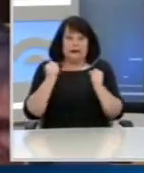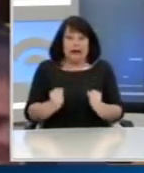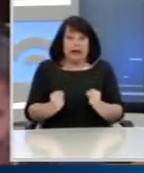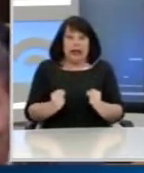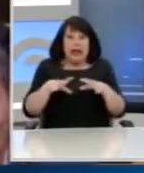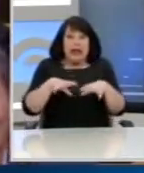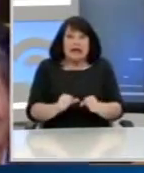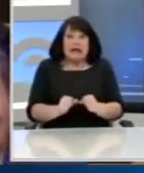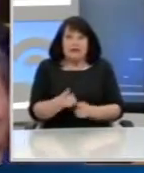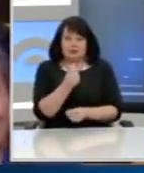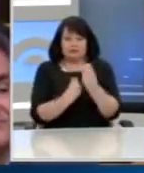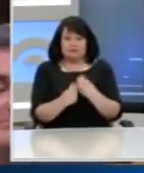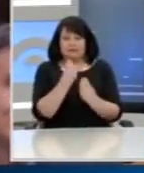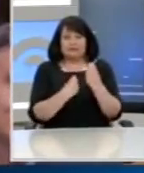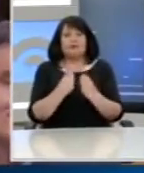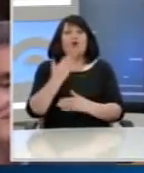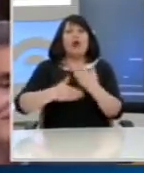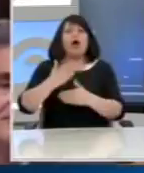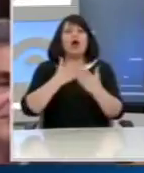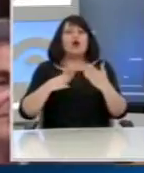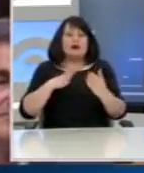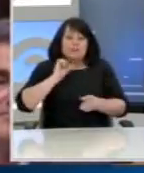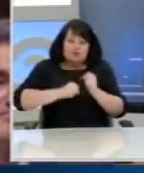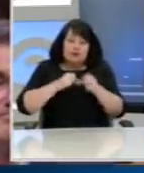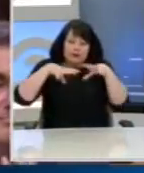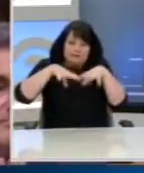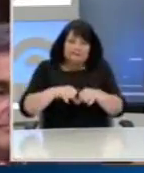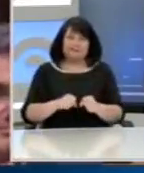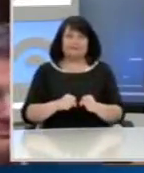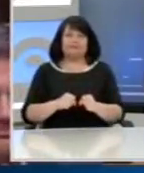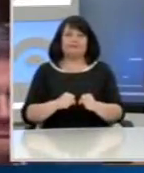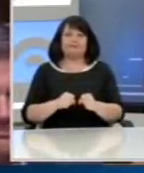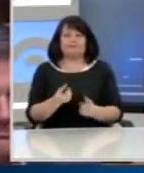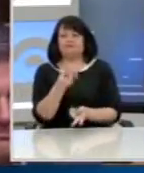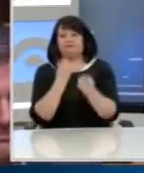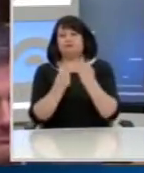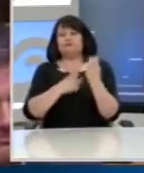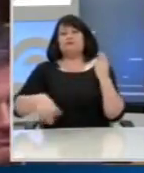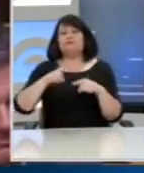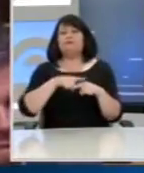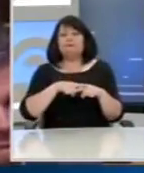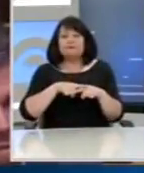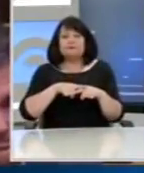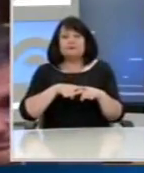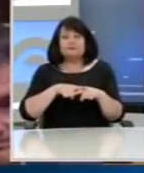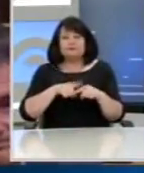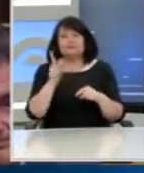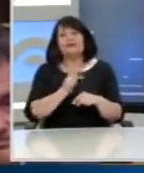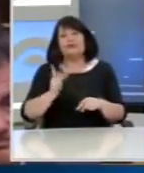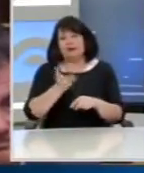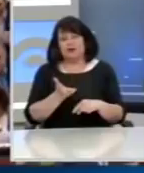της κουτάλας που εδώ και πολλά χρόνια είχανε και λαιλατούσανε τον ελληνικό λαό και την ελληνική